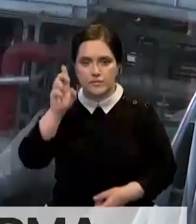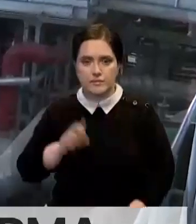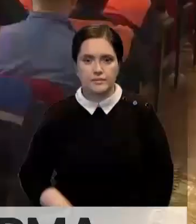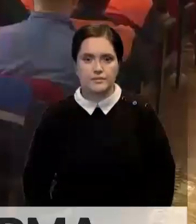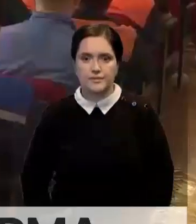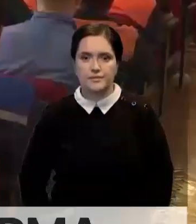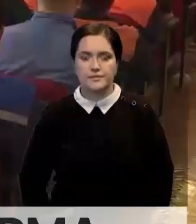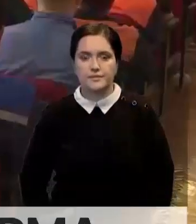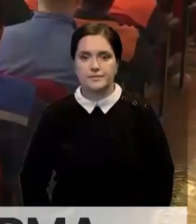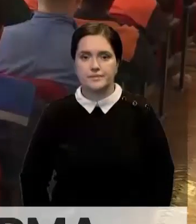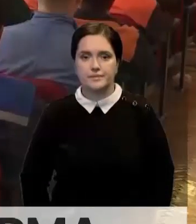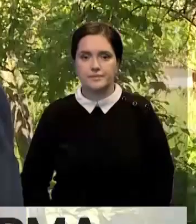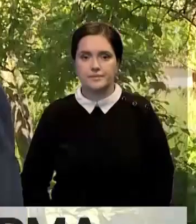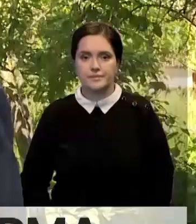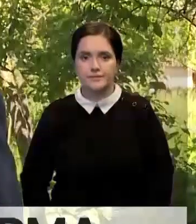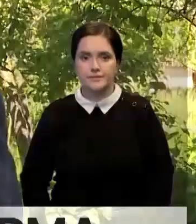в стране.